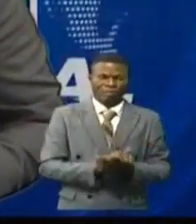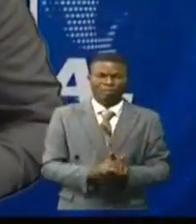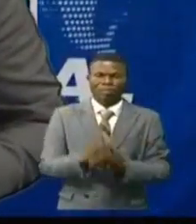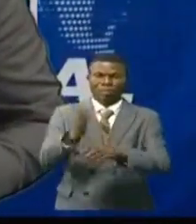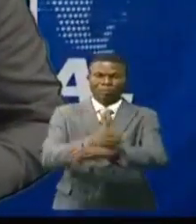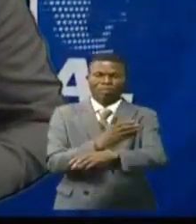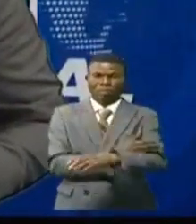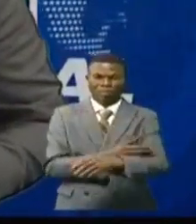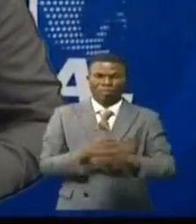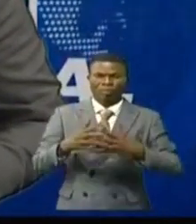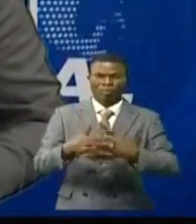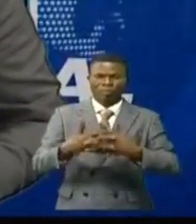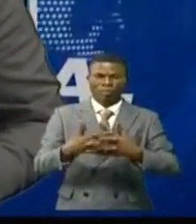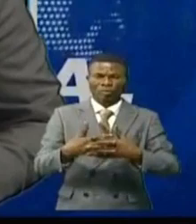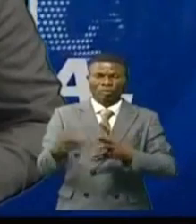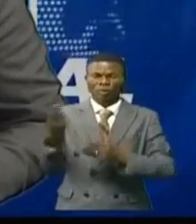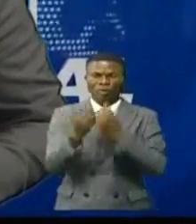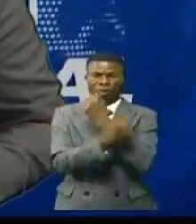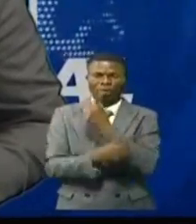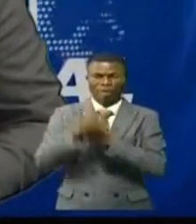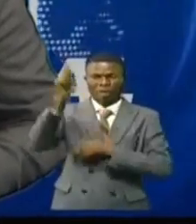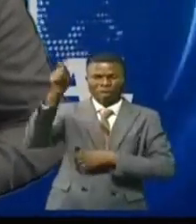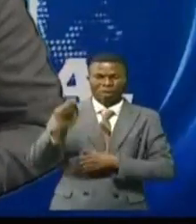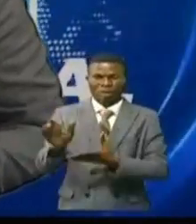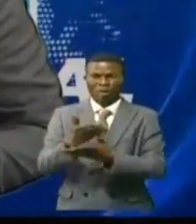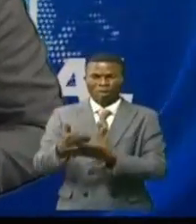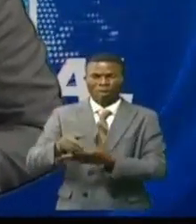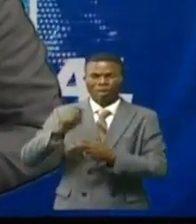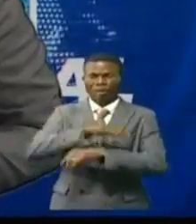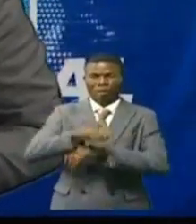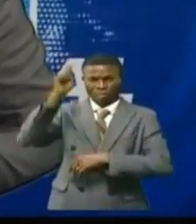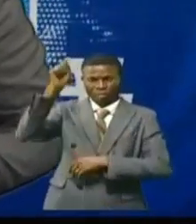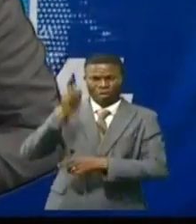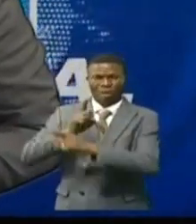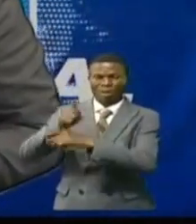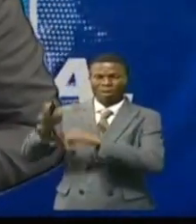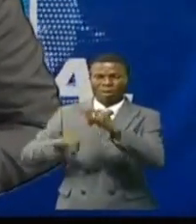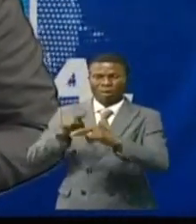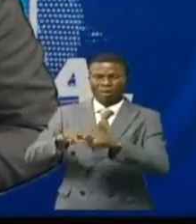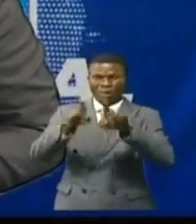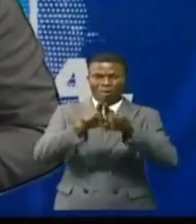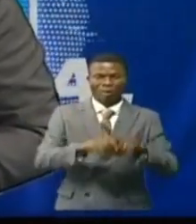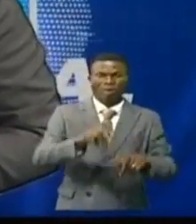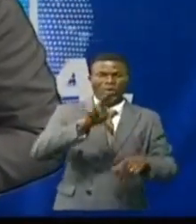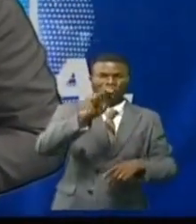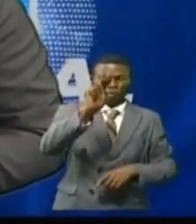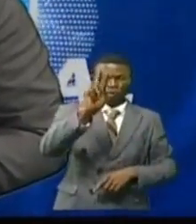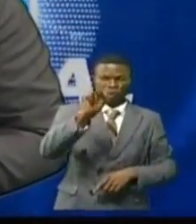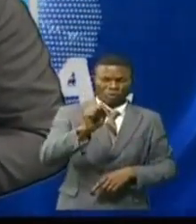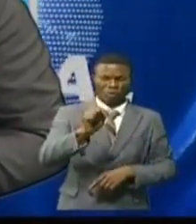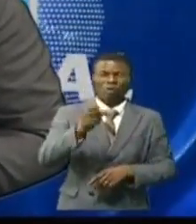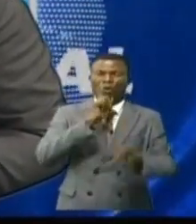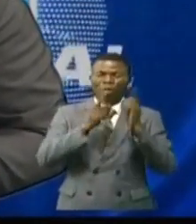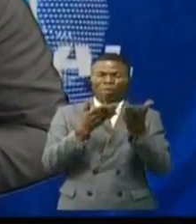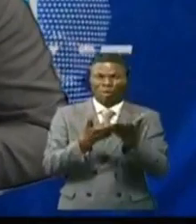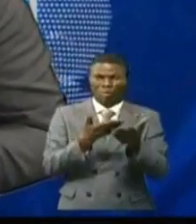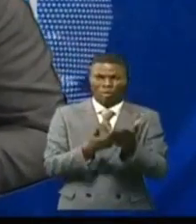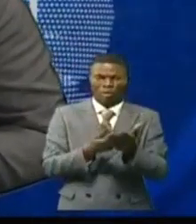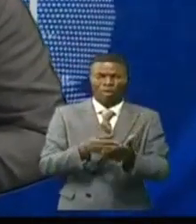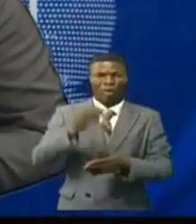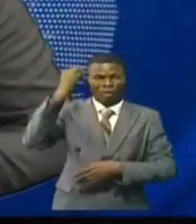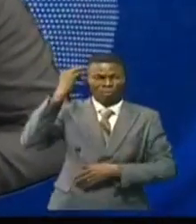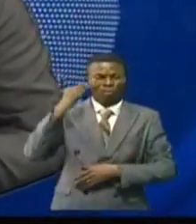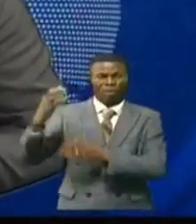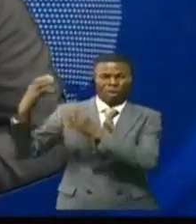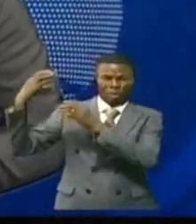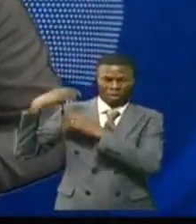L'évolution de la coopération bilatérale militaire entre le ministère de la Défense nationale et la MONUSCO était au cœur des échanges entre le ministre en